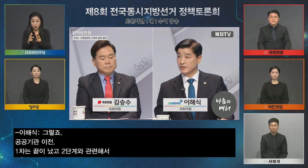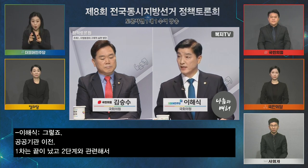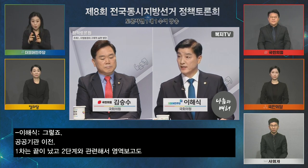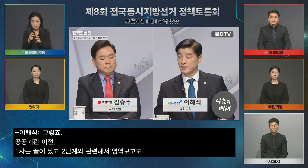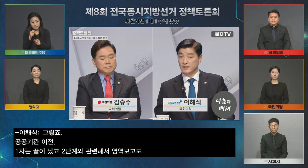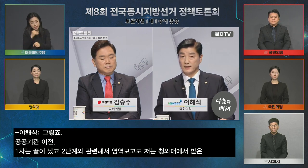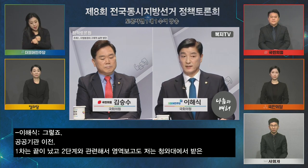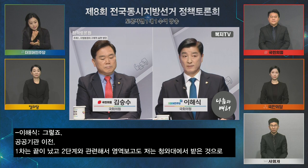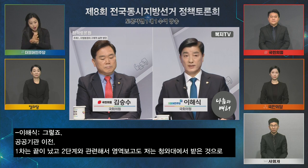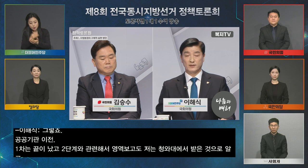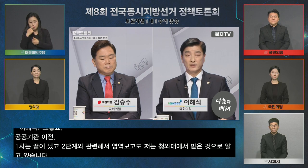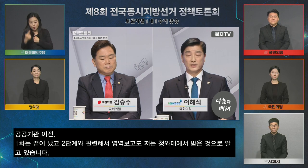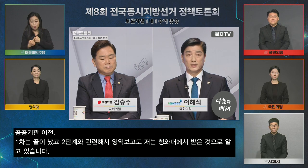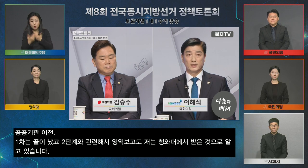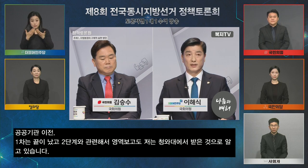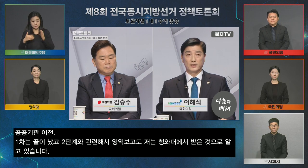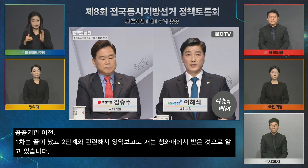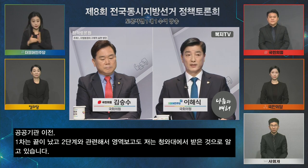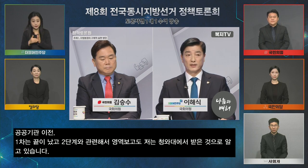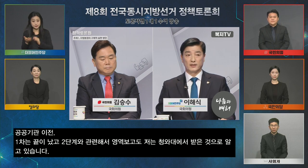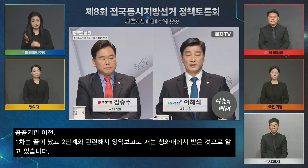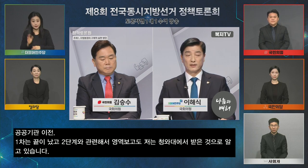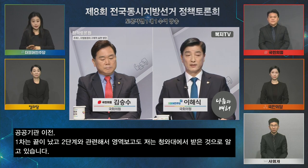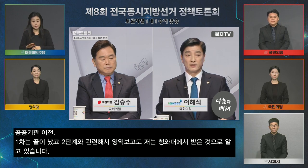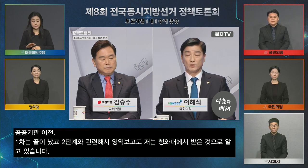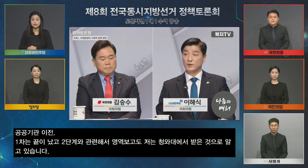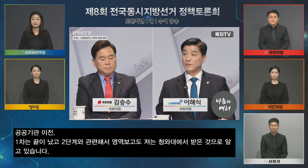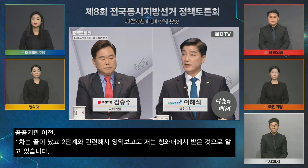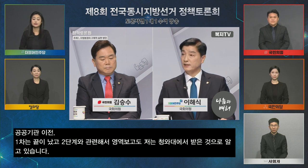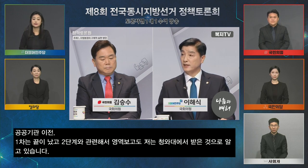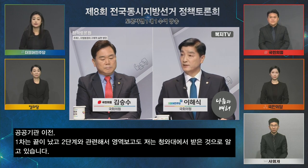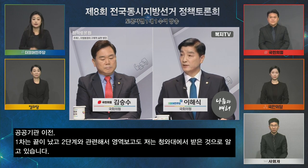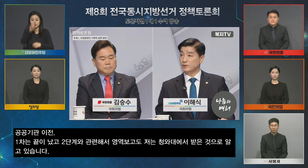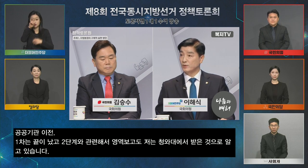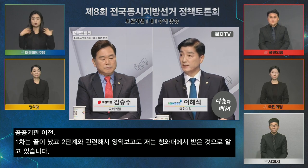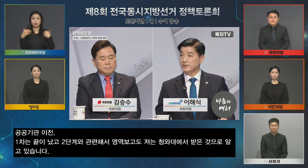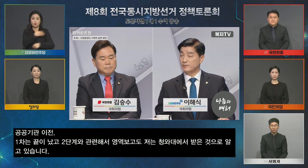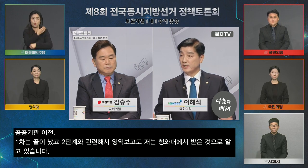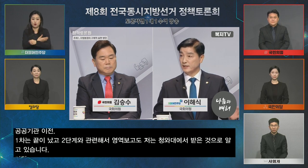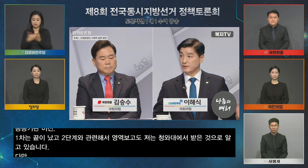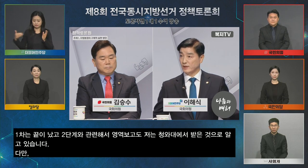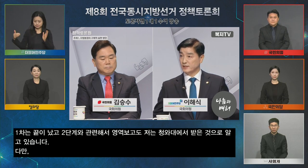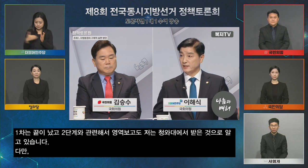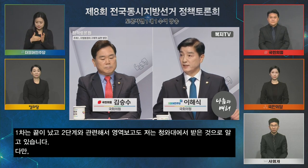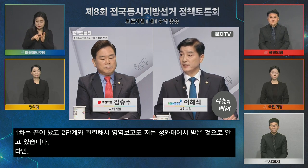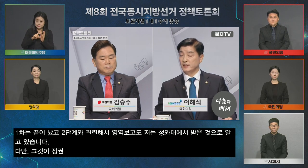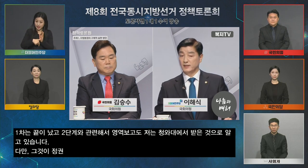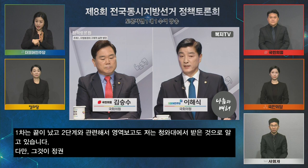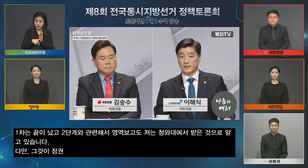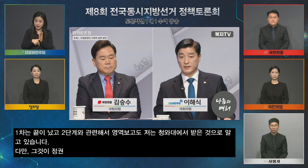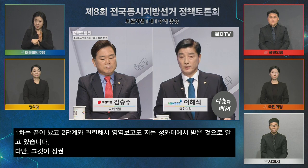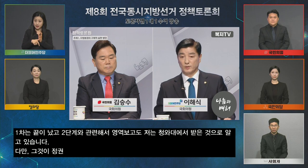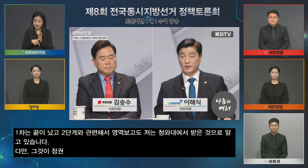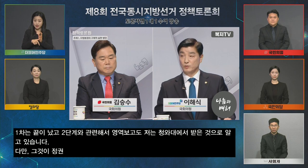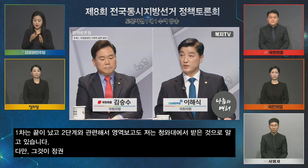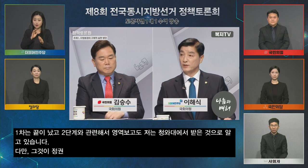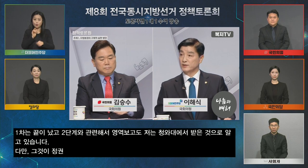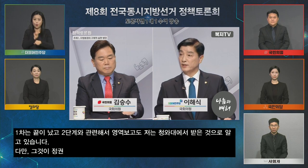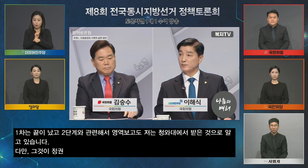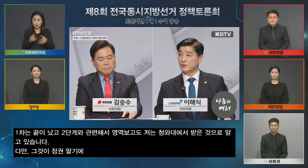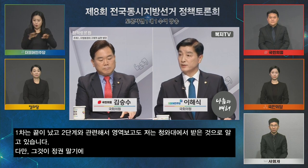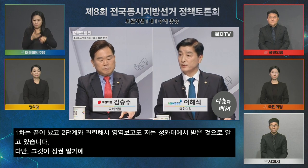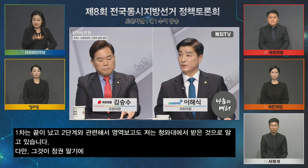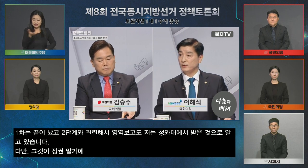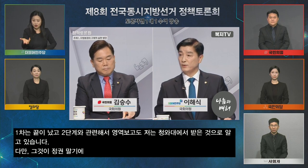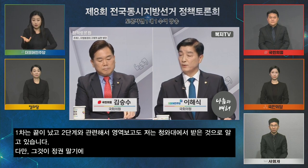알고 있습니다. 다만 그것이 정권 말기에 했을 경우에는 지방에서 굉장히 서로 유치